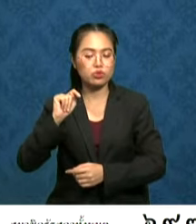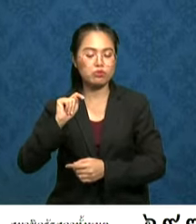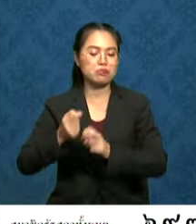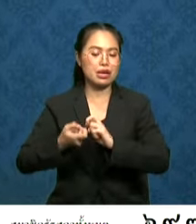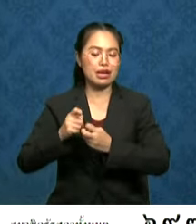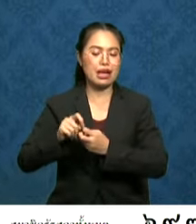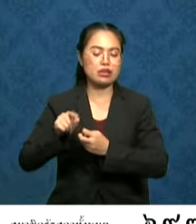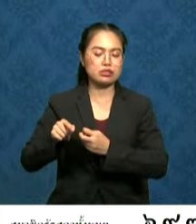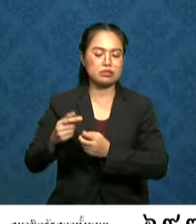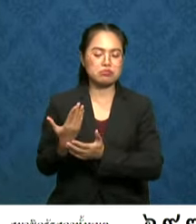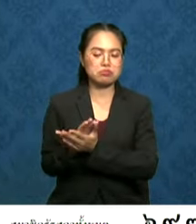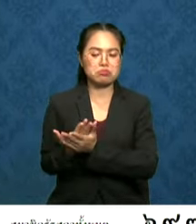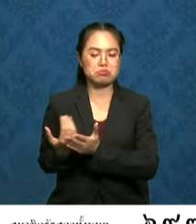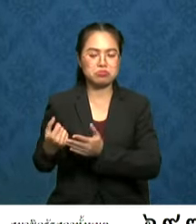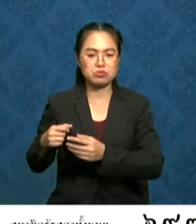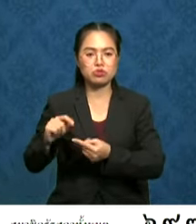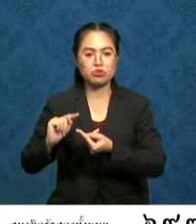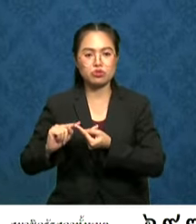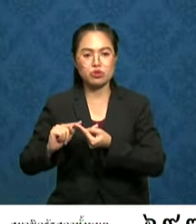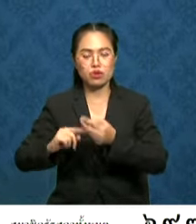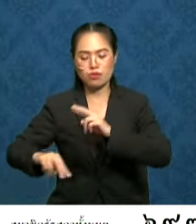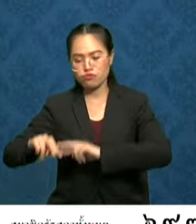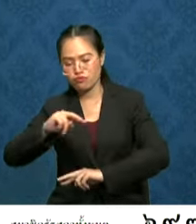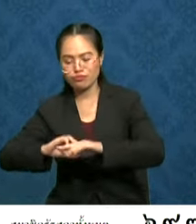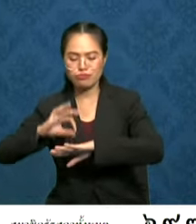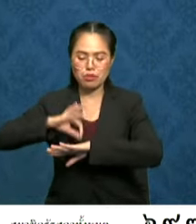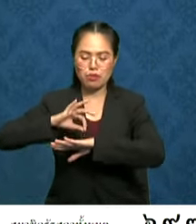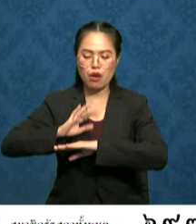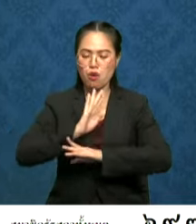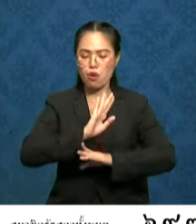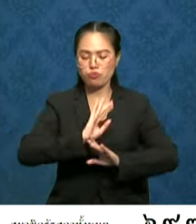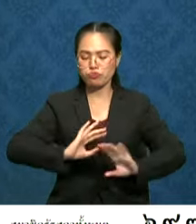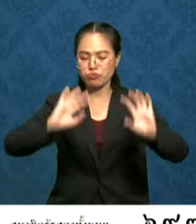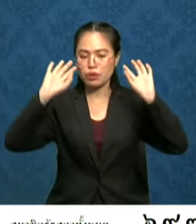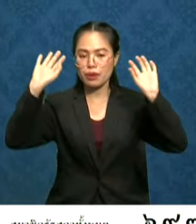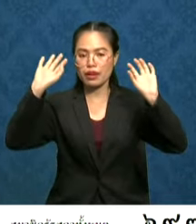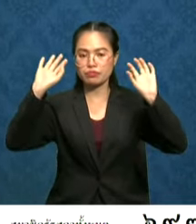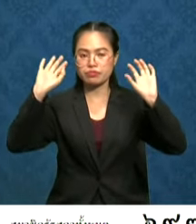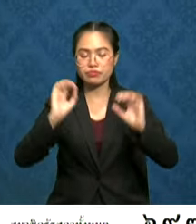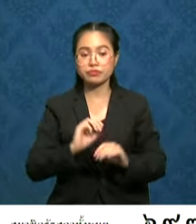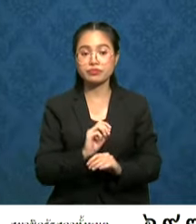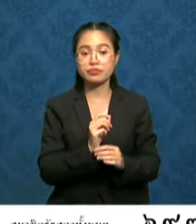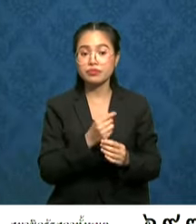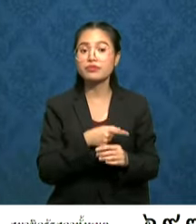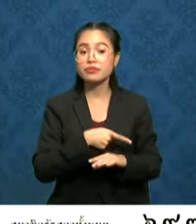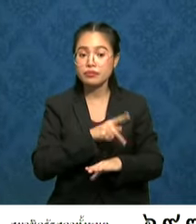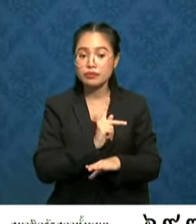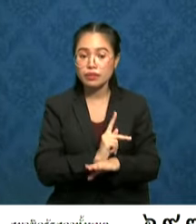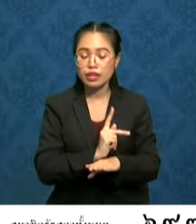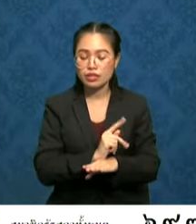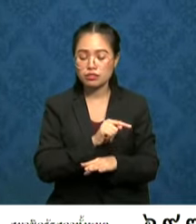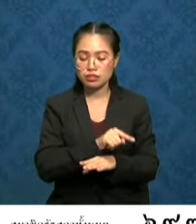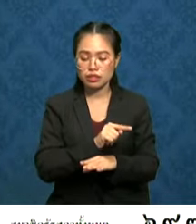ชน์เท่านั้นนั่นคือเรื่องของเสถียรภาพของรัฐบาลท่านประธานคะในคำแถลง